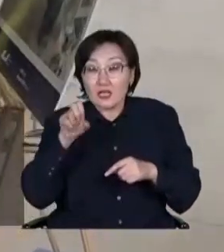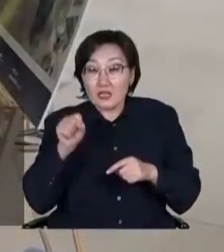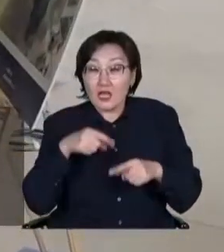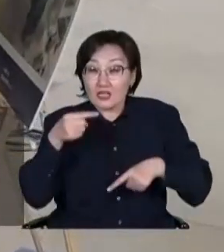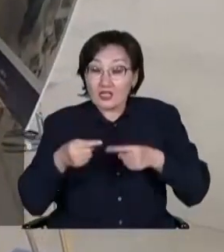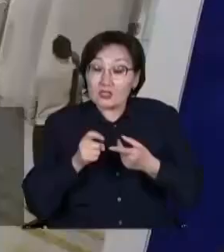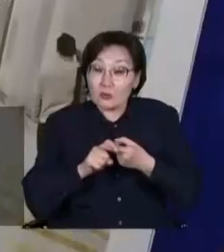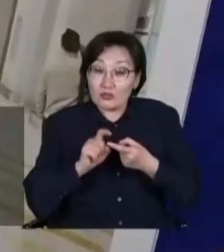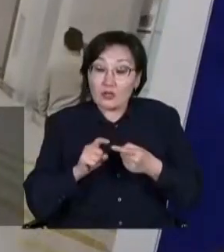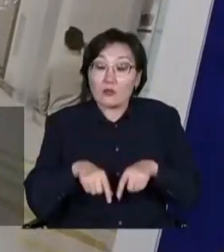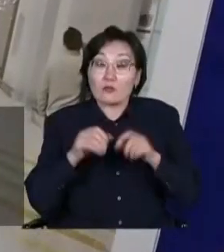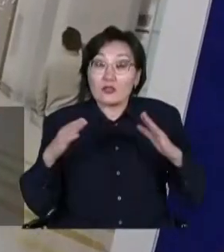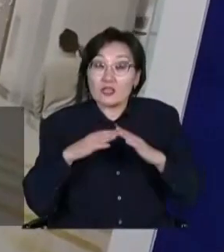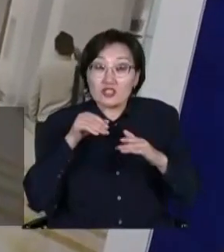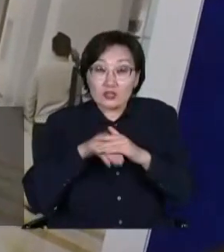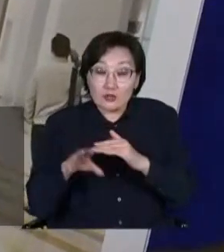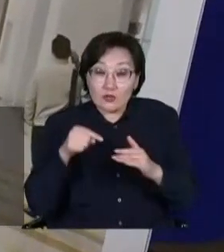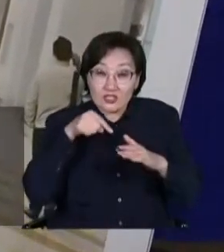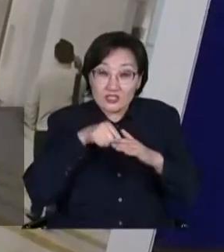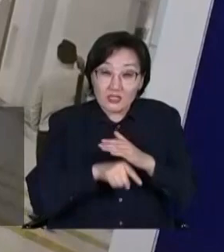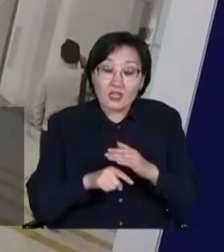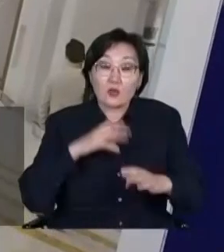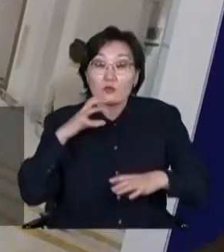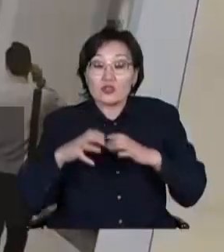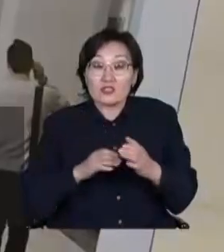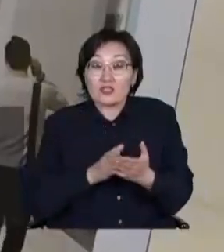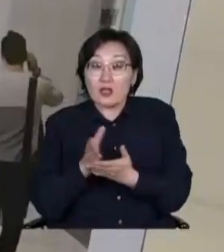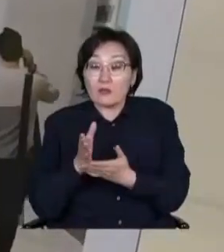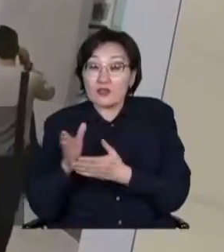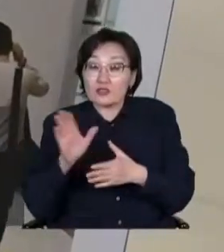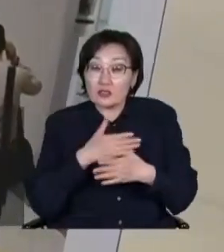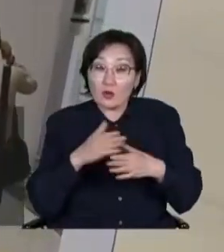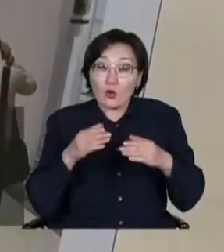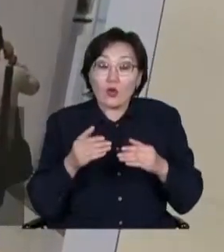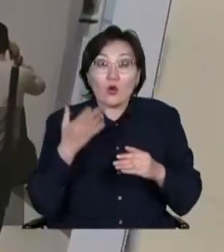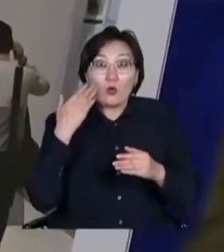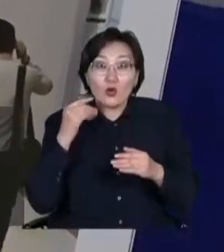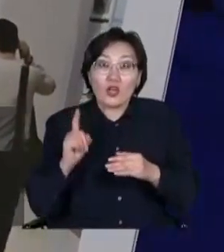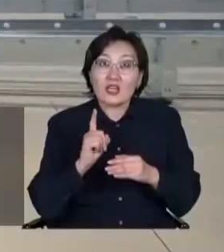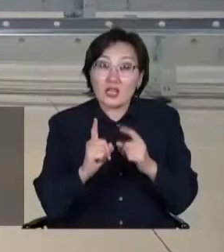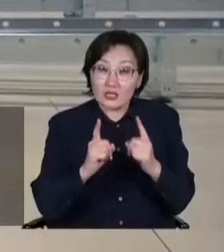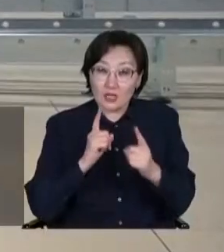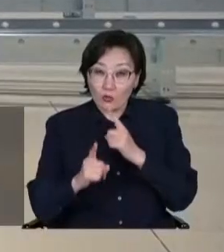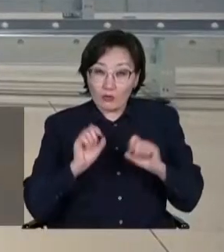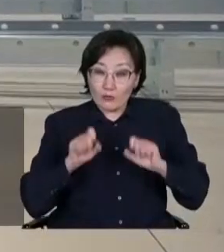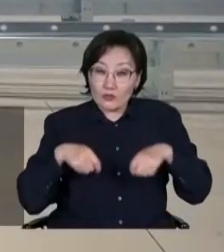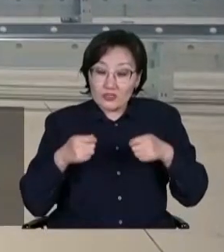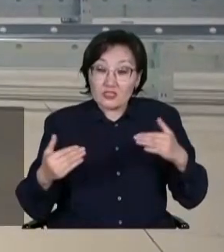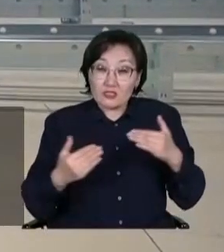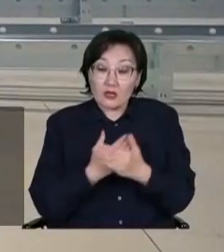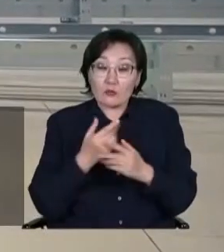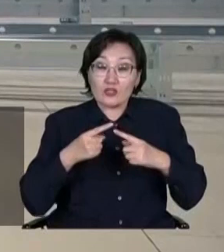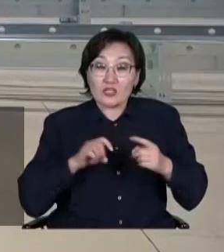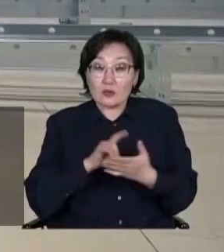Нысан жолаушыларға ғимараттан шықпай-ақ ішкі және халықаралық рейстер арасында оңай қатынауға мүмкіндік береді. Айта кетейін, жаңа